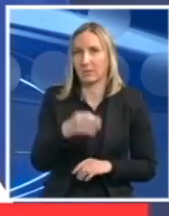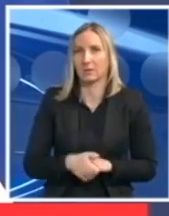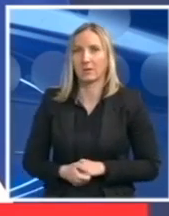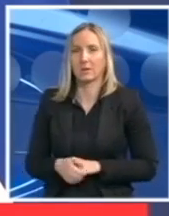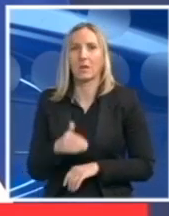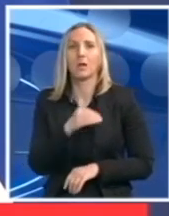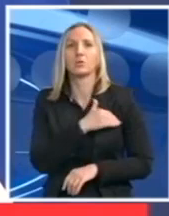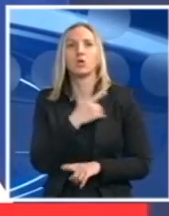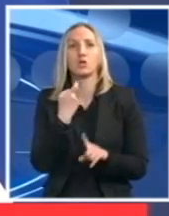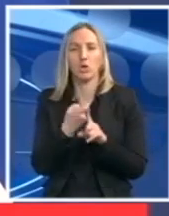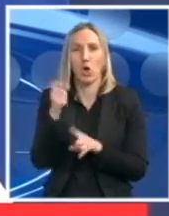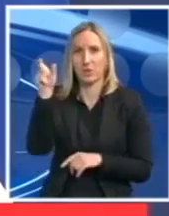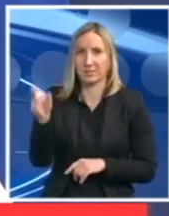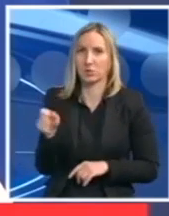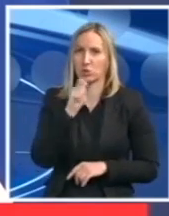Kostić, izvolite.